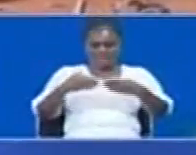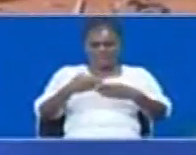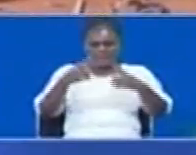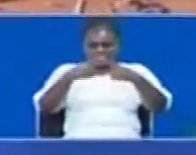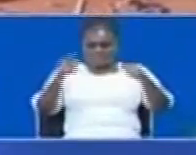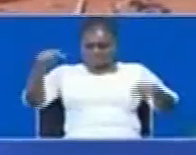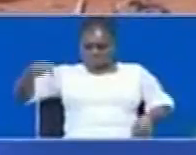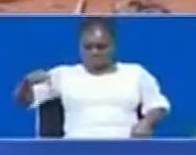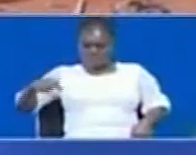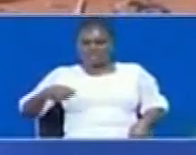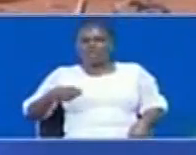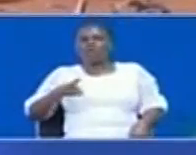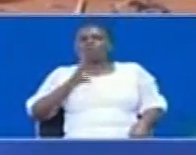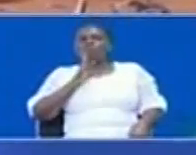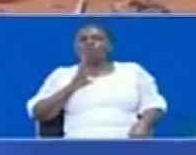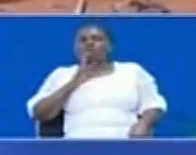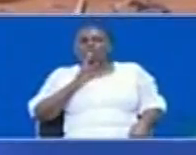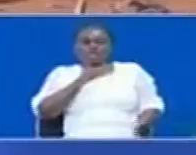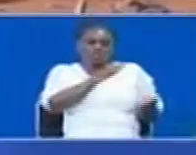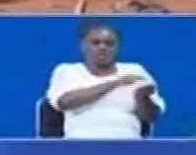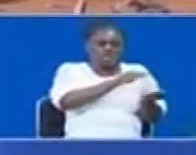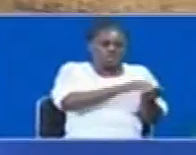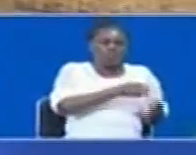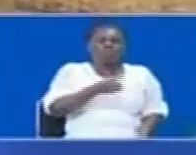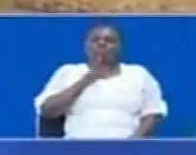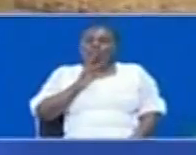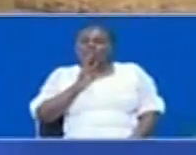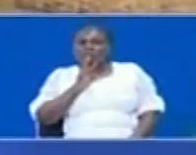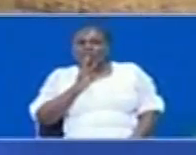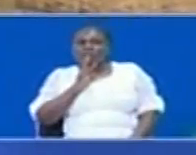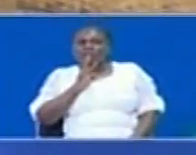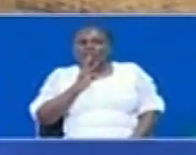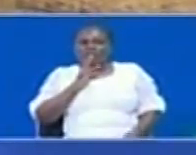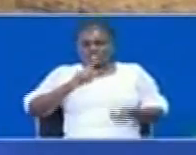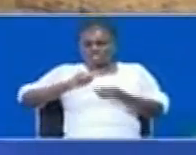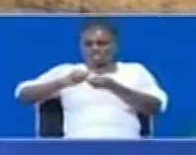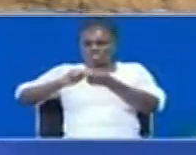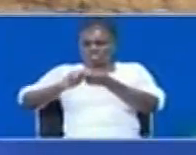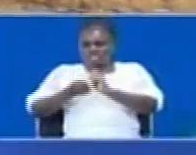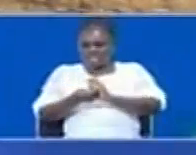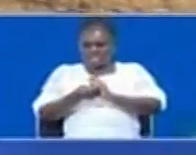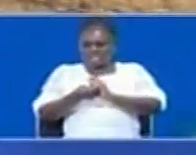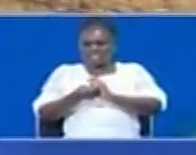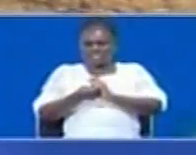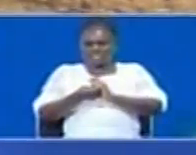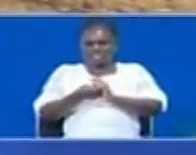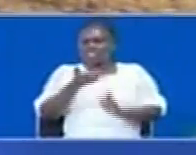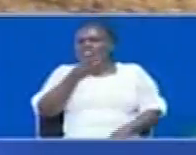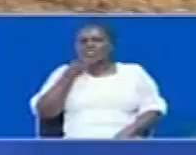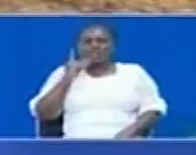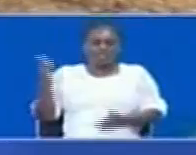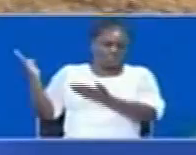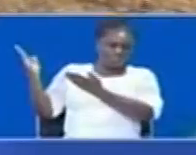Lakini leo bwawa lenye uwezo wa kuweka maji lita milioni 3 limegeuka kuwa bonde la jangwani. Bwawa hili